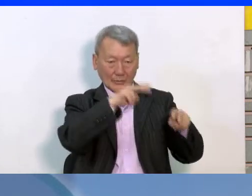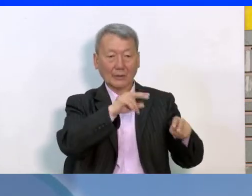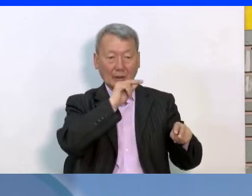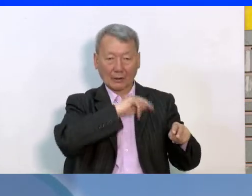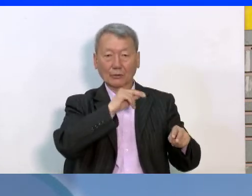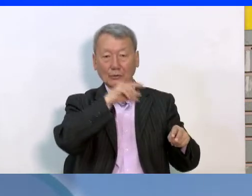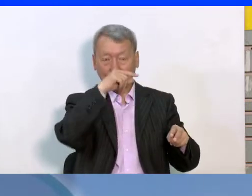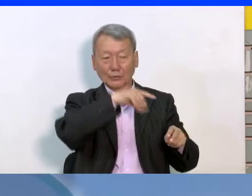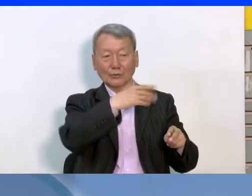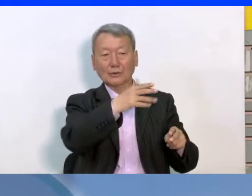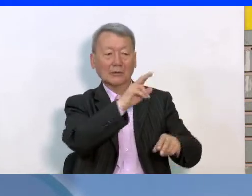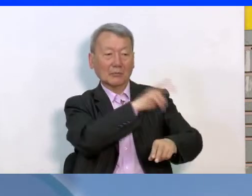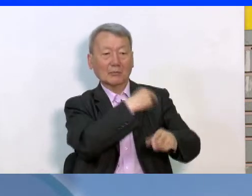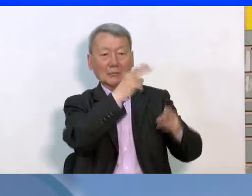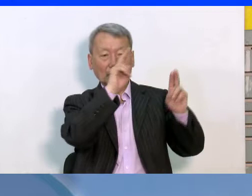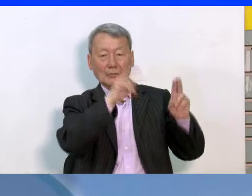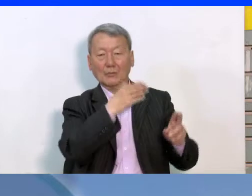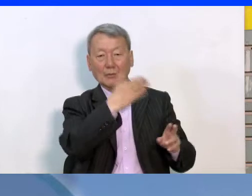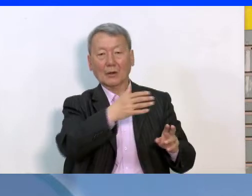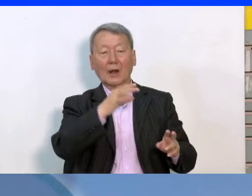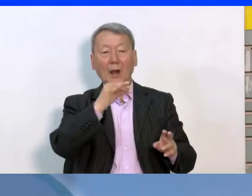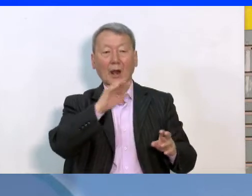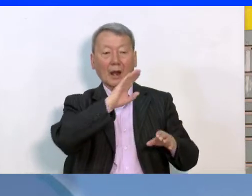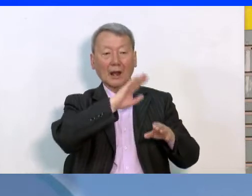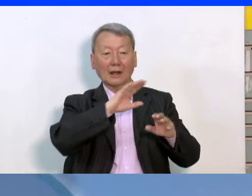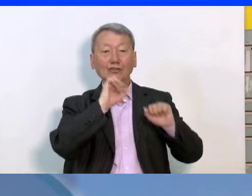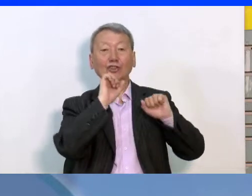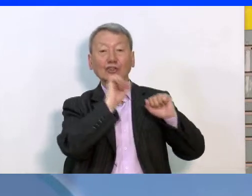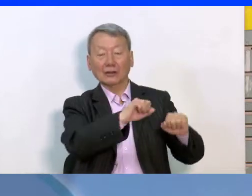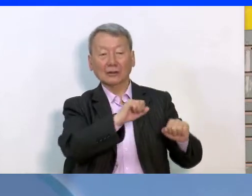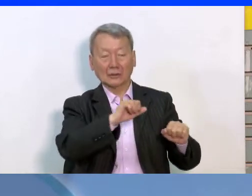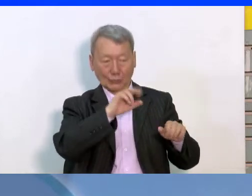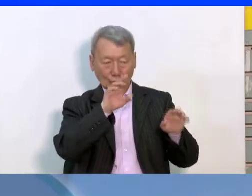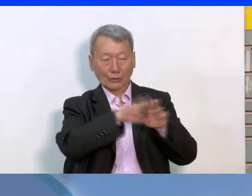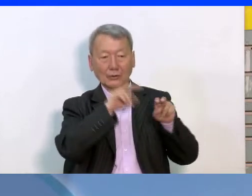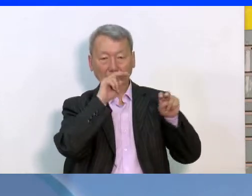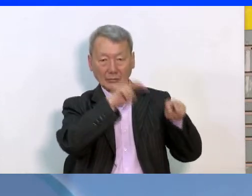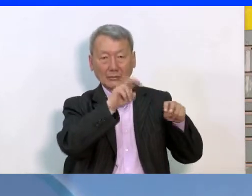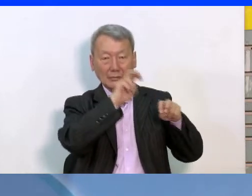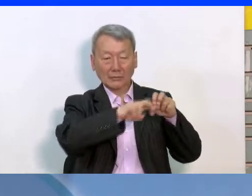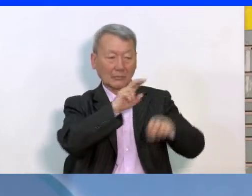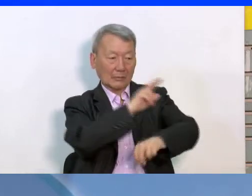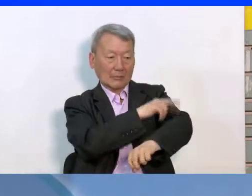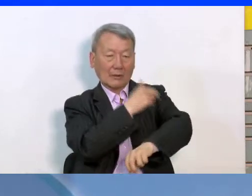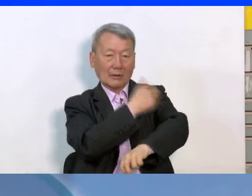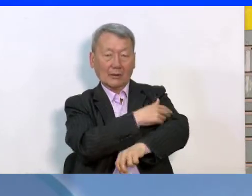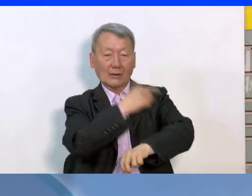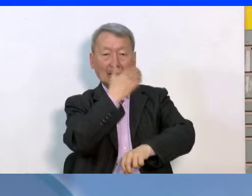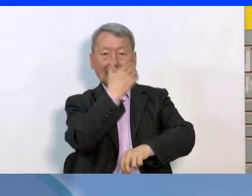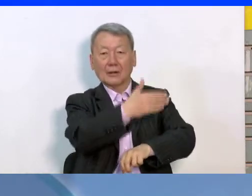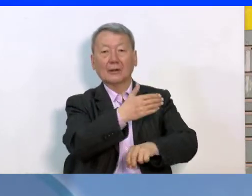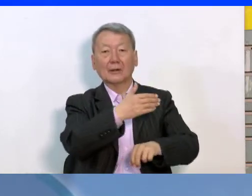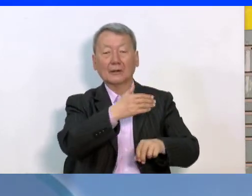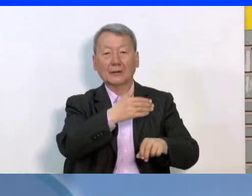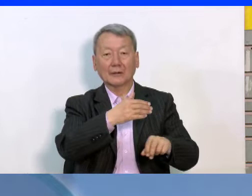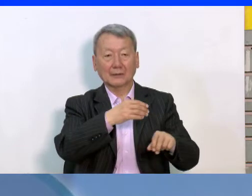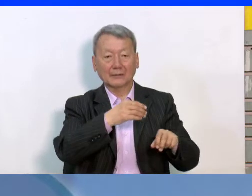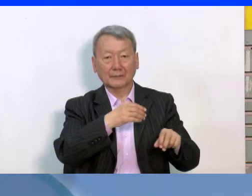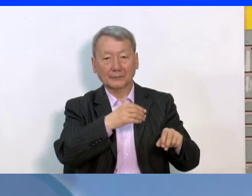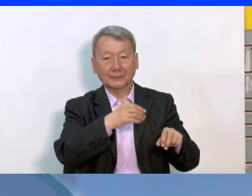атат. Жанагы коопсуздук маселесин дагы карап атат. Медиктердин камсыздоосу,